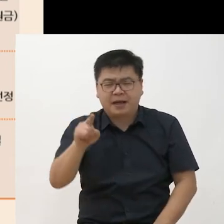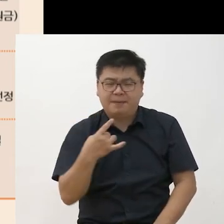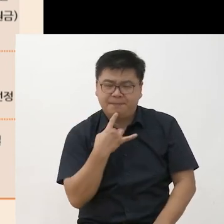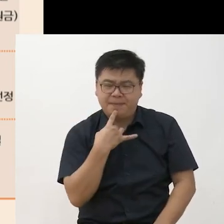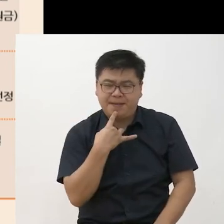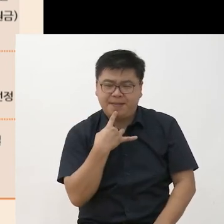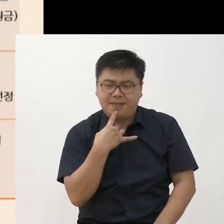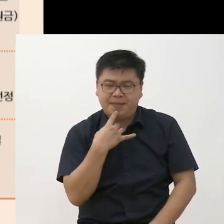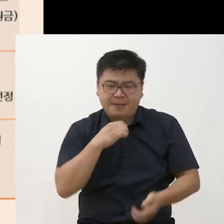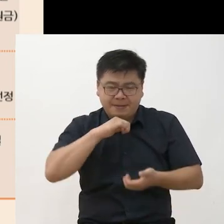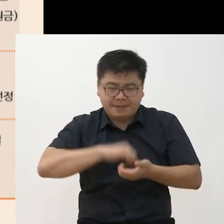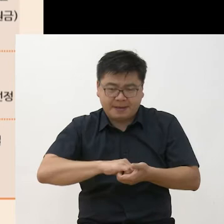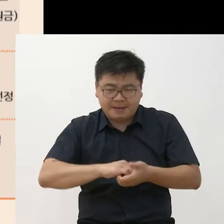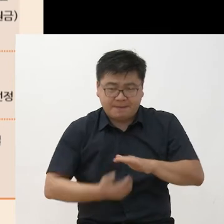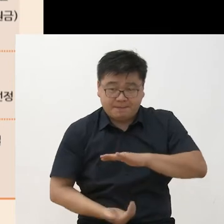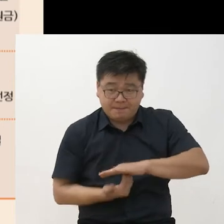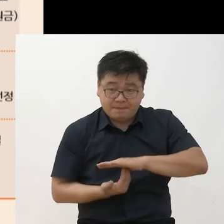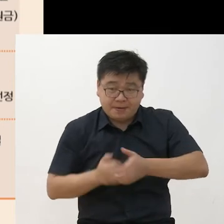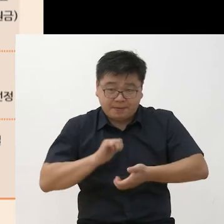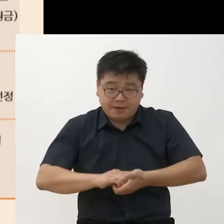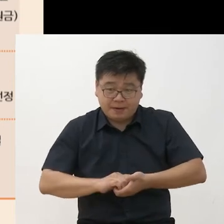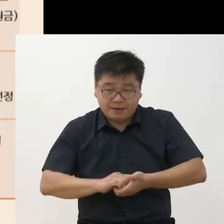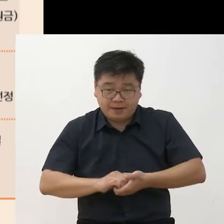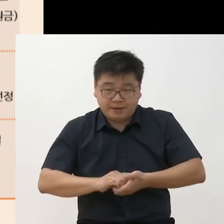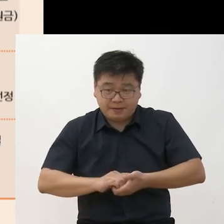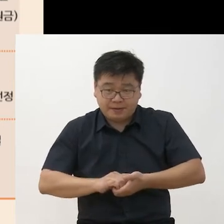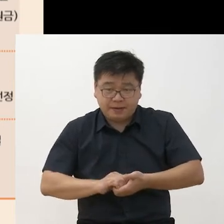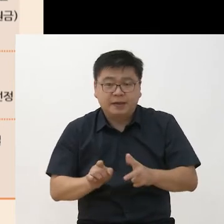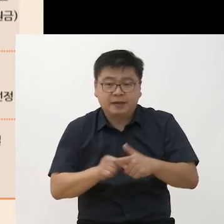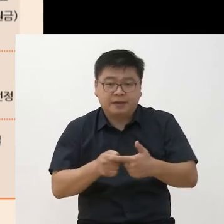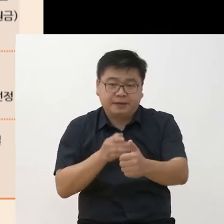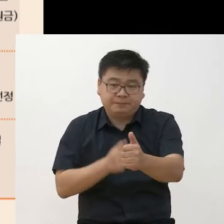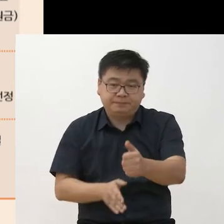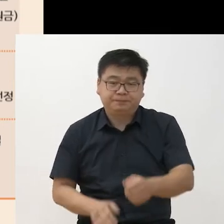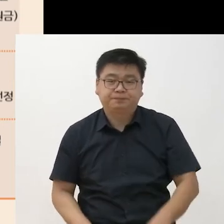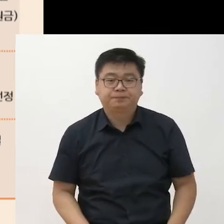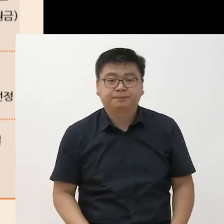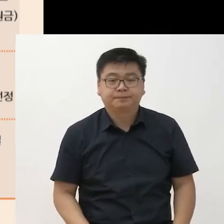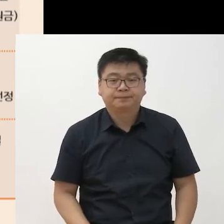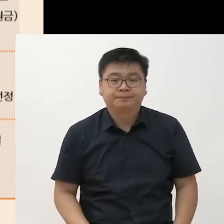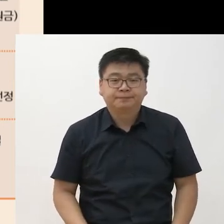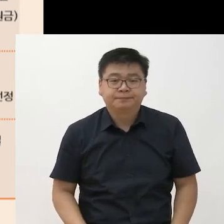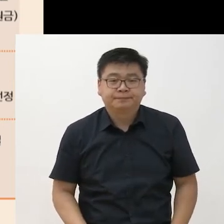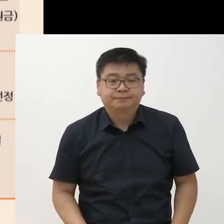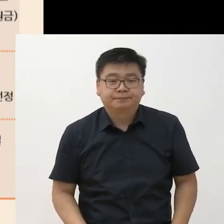100MB로 제한하였음을 좀 이해해 주셨으면 좋겠습니다.